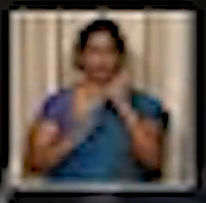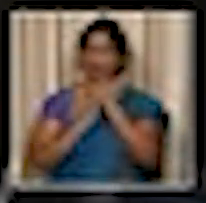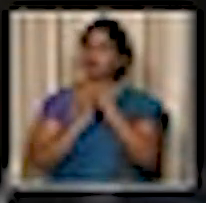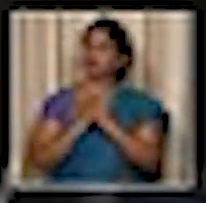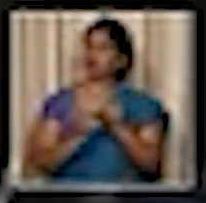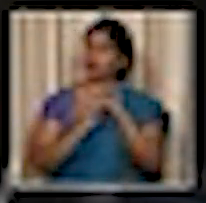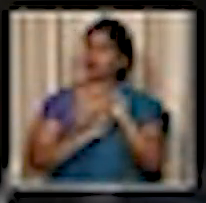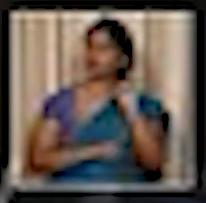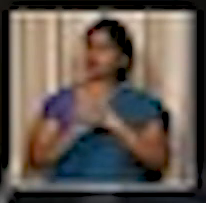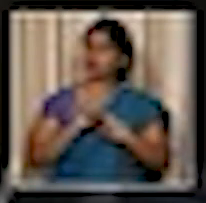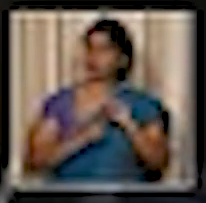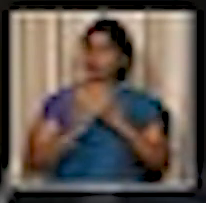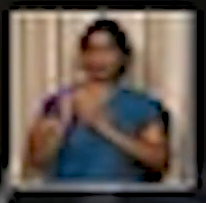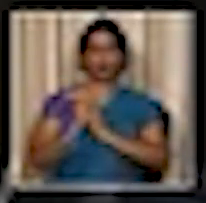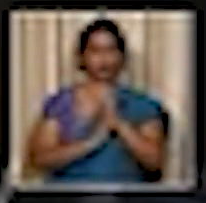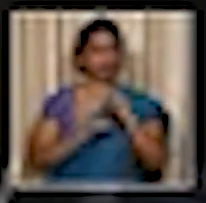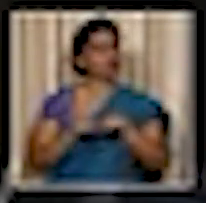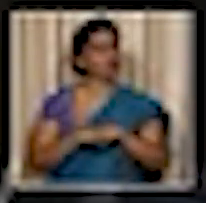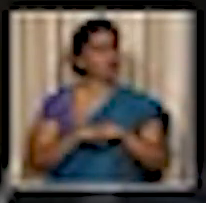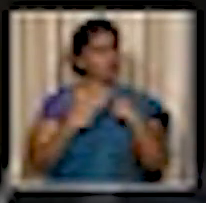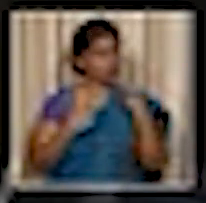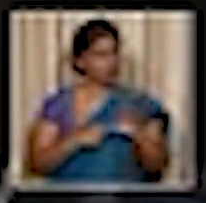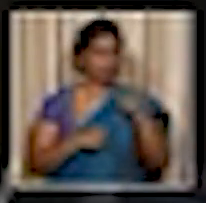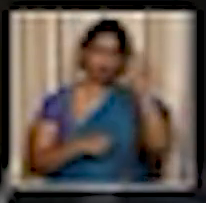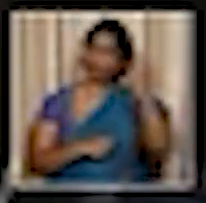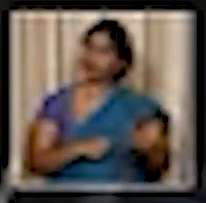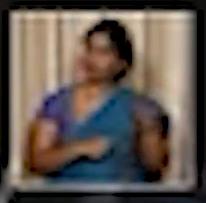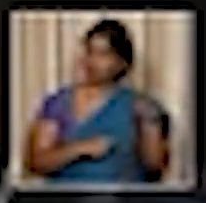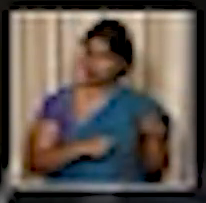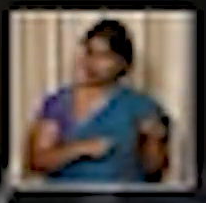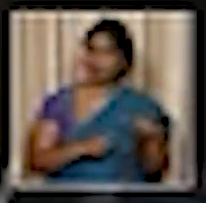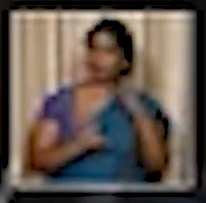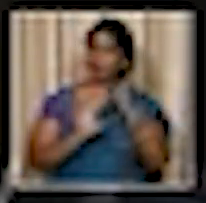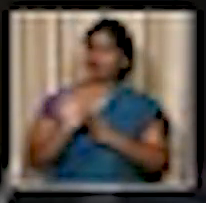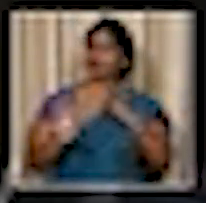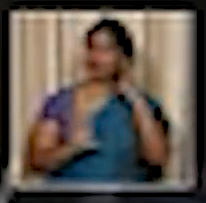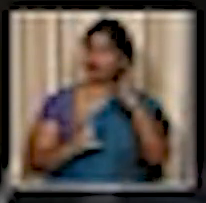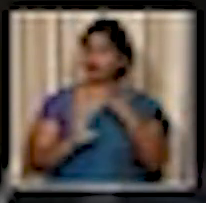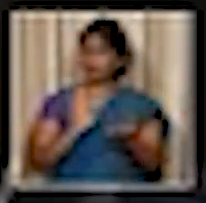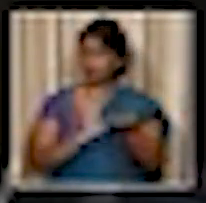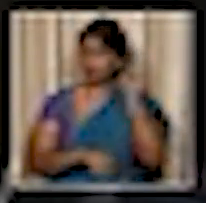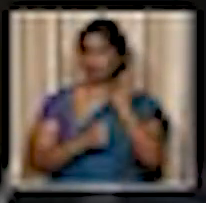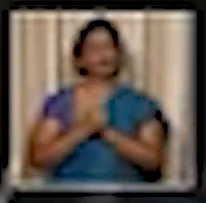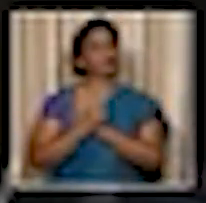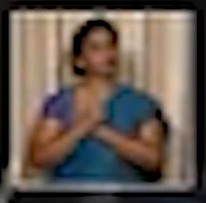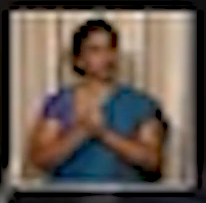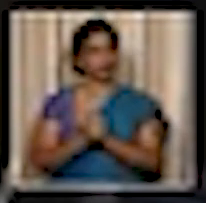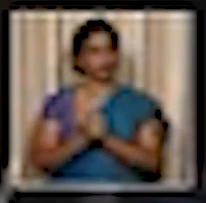අනුව පාර්ලිමේන්තු වරප්‍රසාද උල්ලංඝනය කරන ලබන තැනැත්තෙකුට වසර දෙකක් නොඉක්මවන සිරදඬුවම් සහ